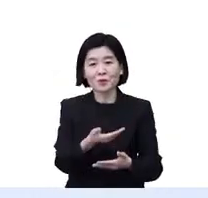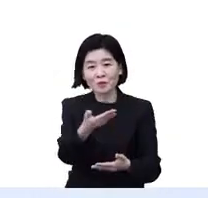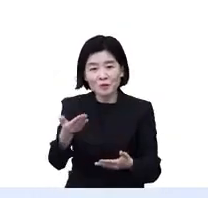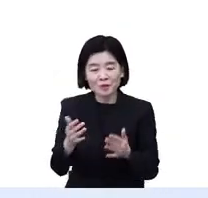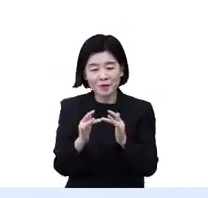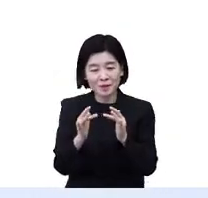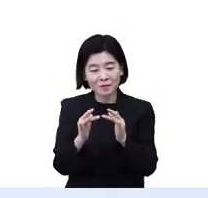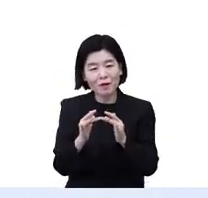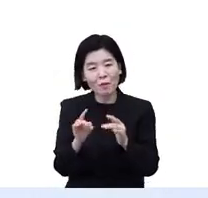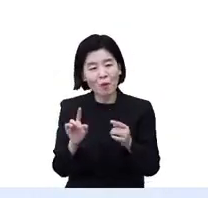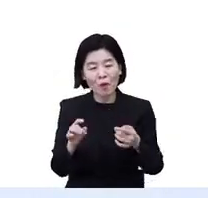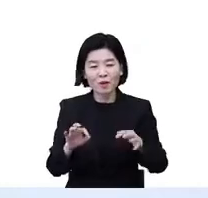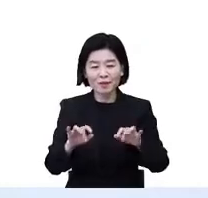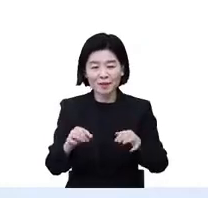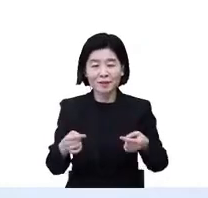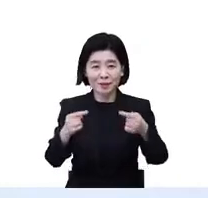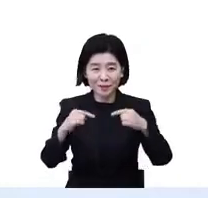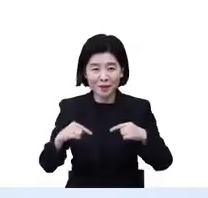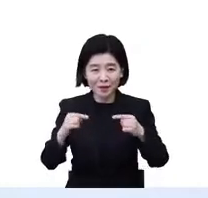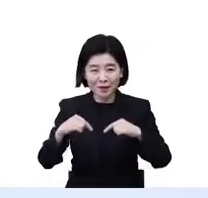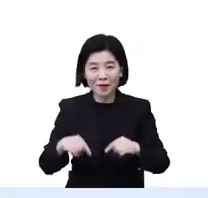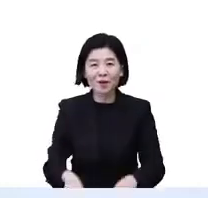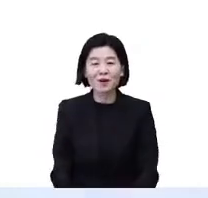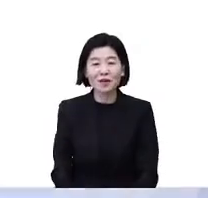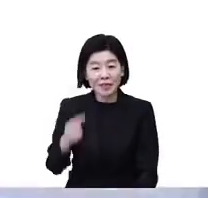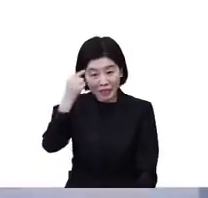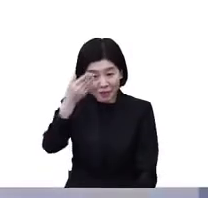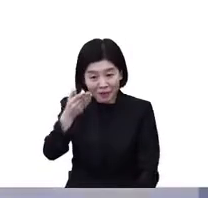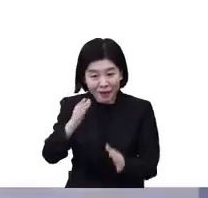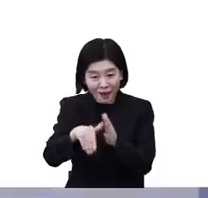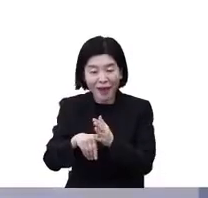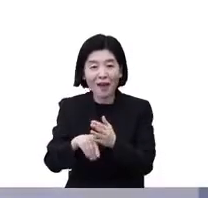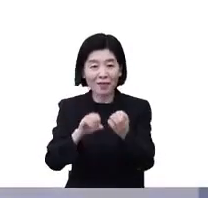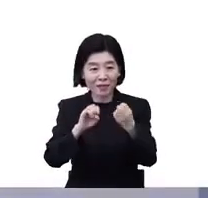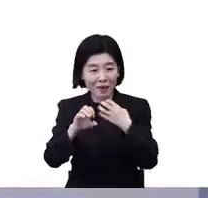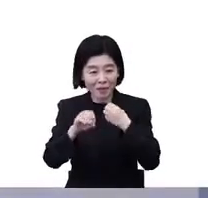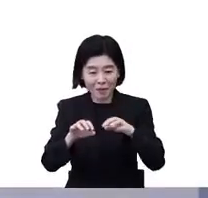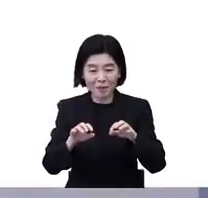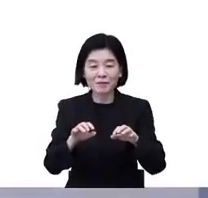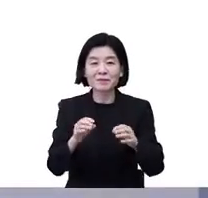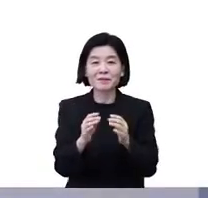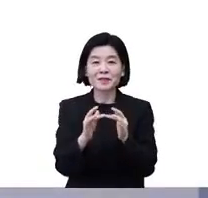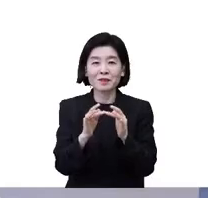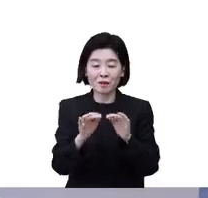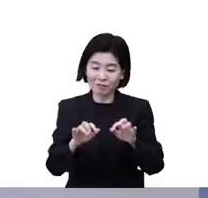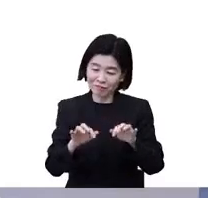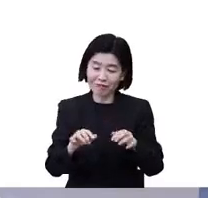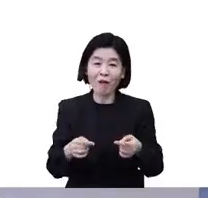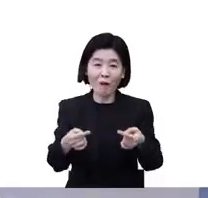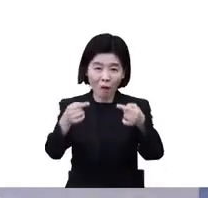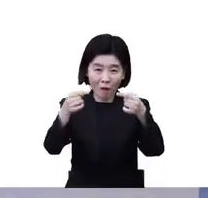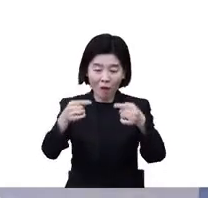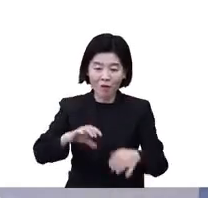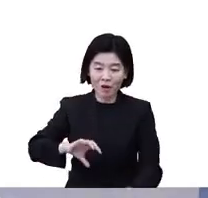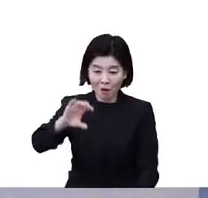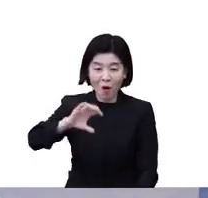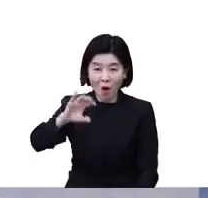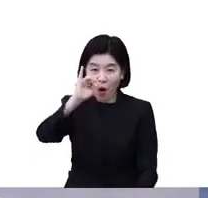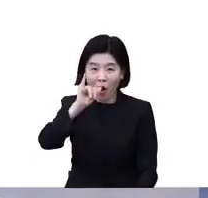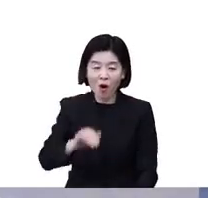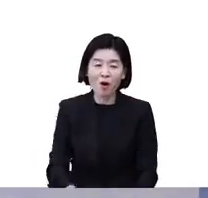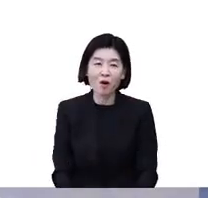학부모님들이 강의를 들으시면서 퀴즈 내주실 때마다 또 정답을 또 바로바로 올려주시더라고요. 우리 이제